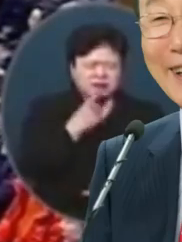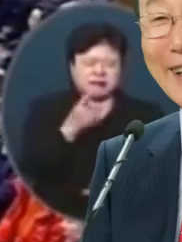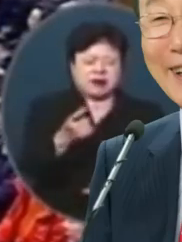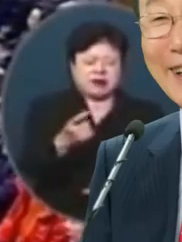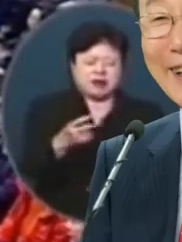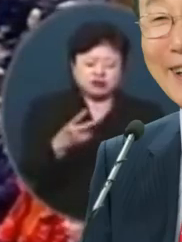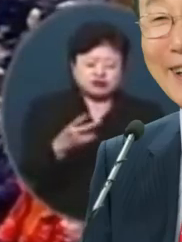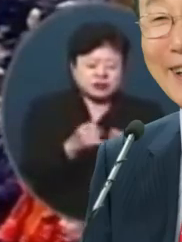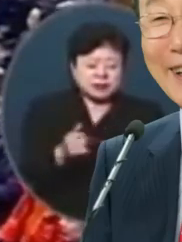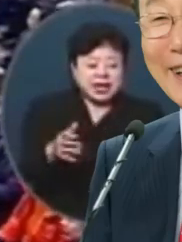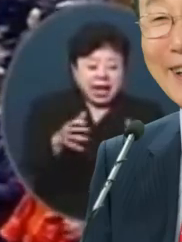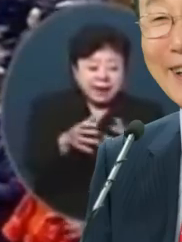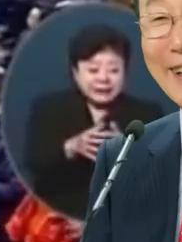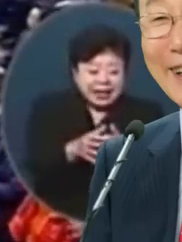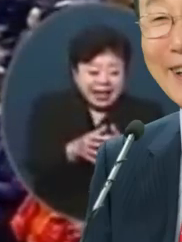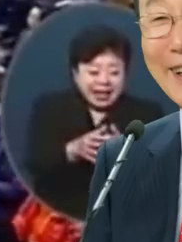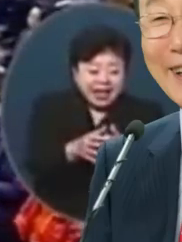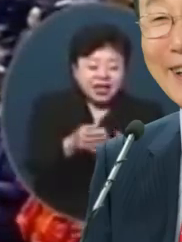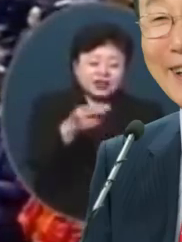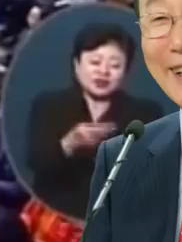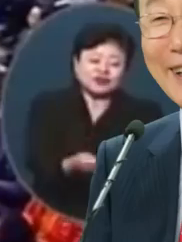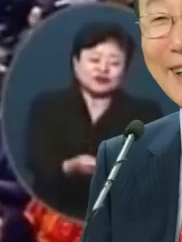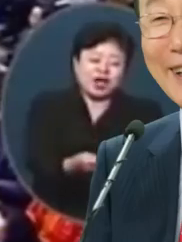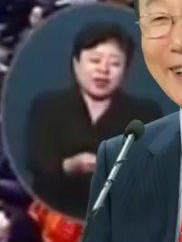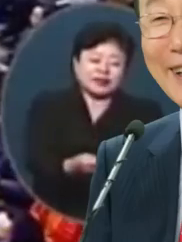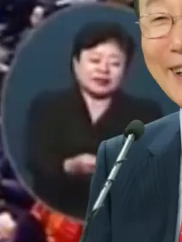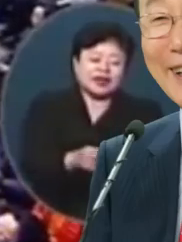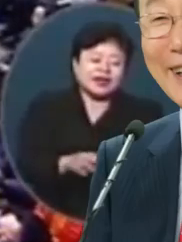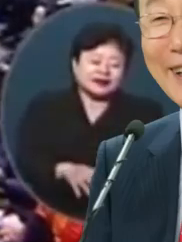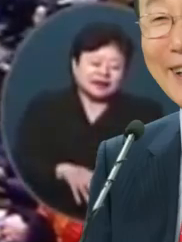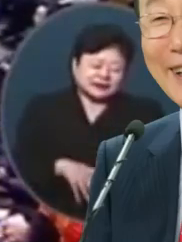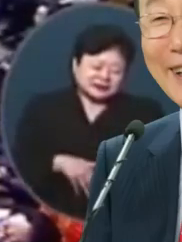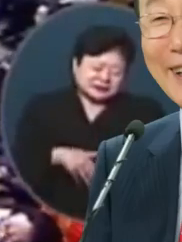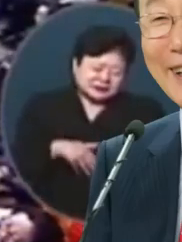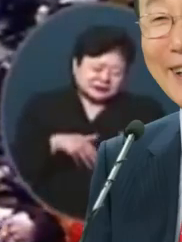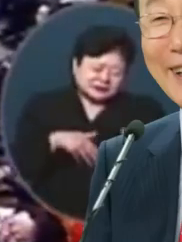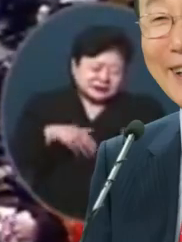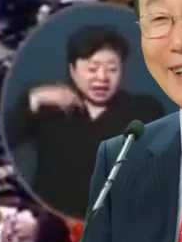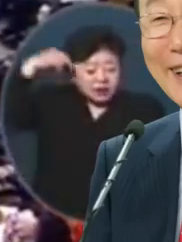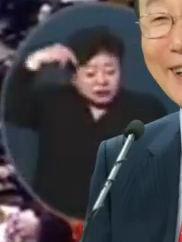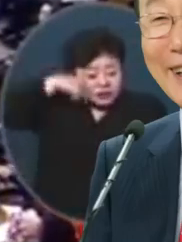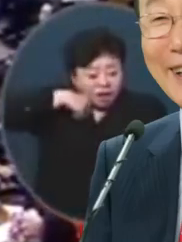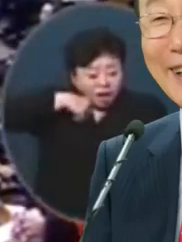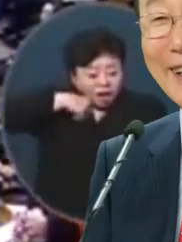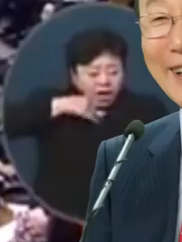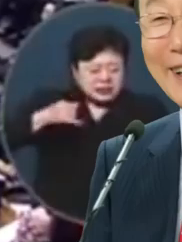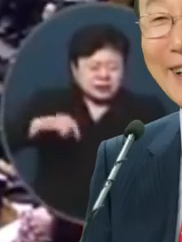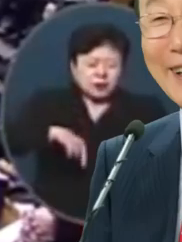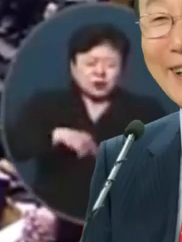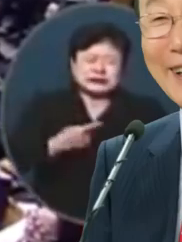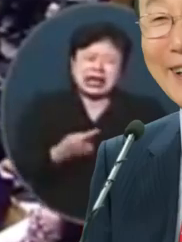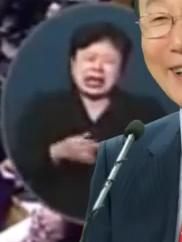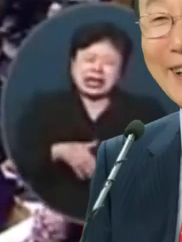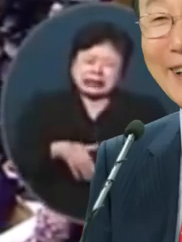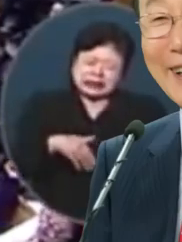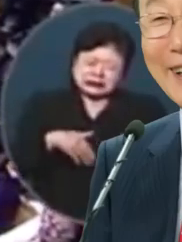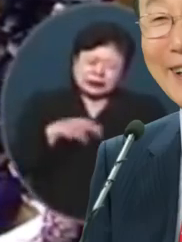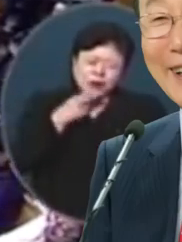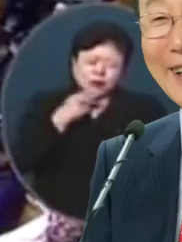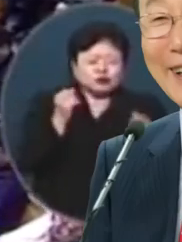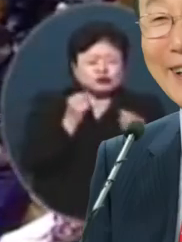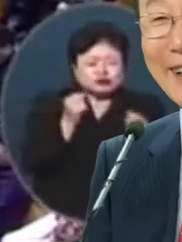두 사람이 함께 누우면 따뜻하겠거니와 한 사람이면 어찌